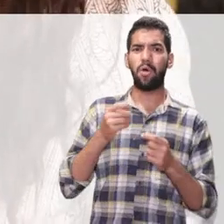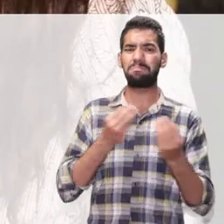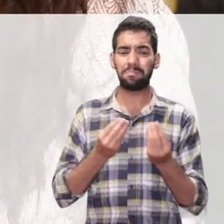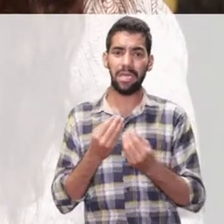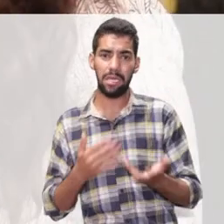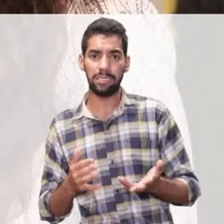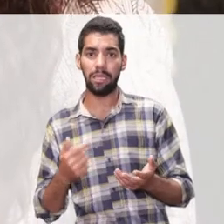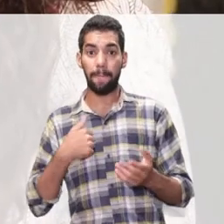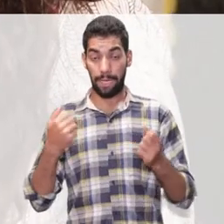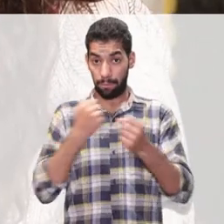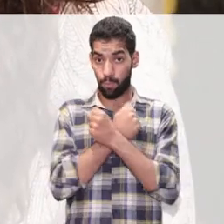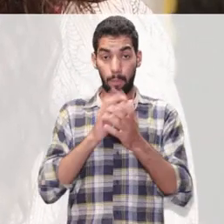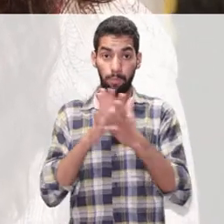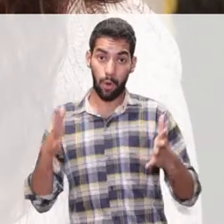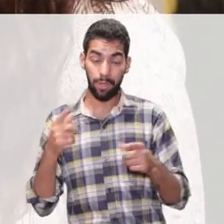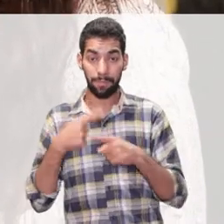विल